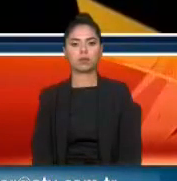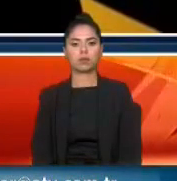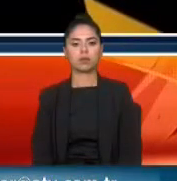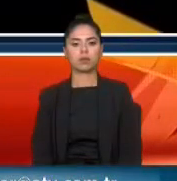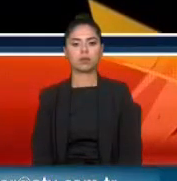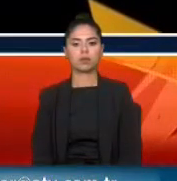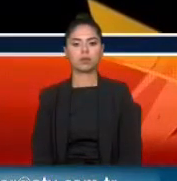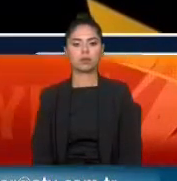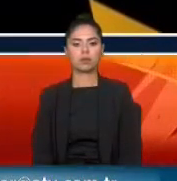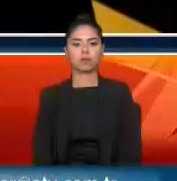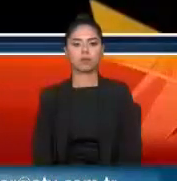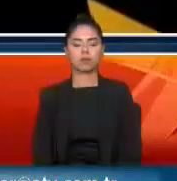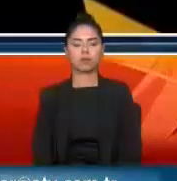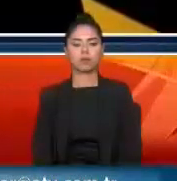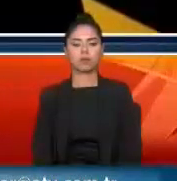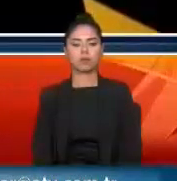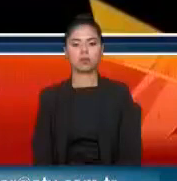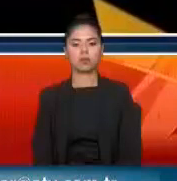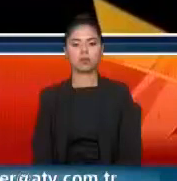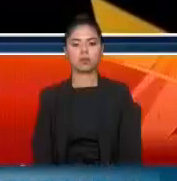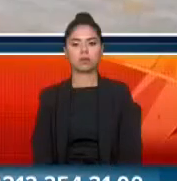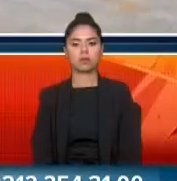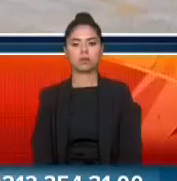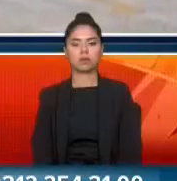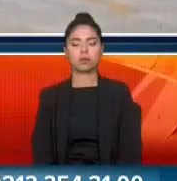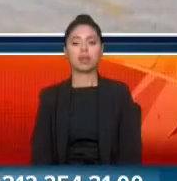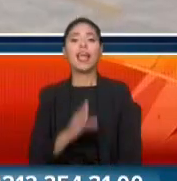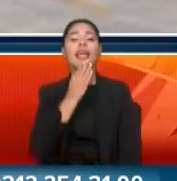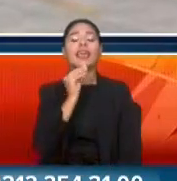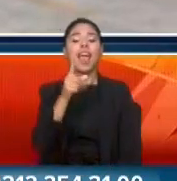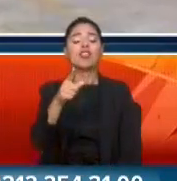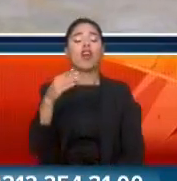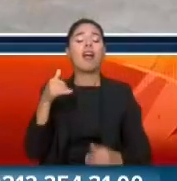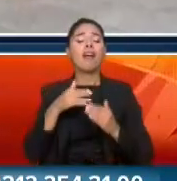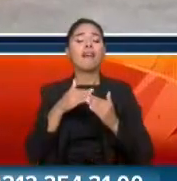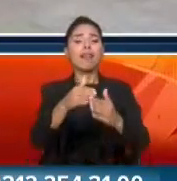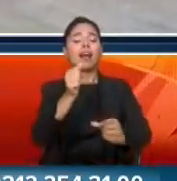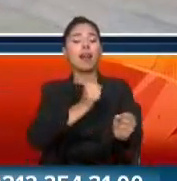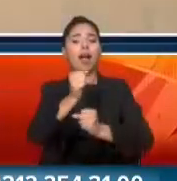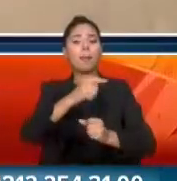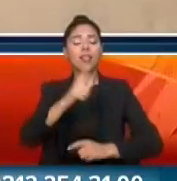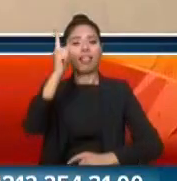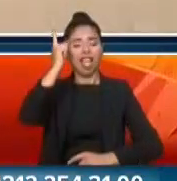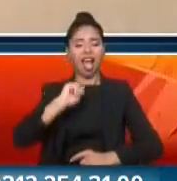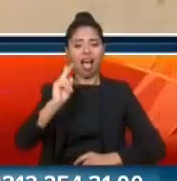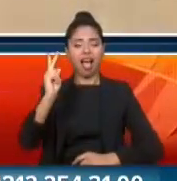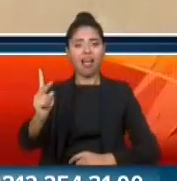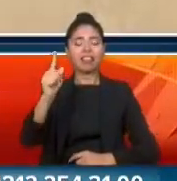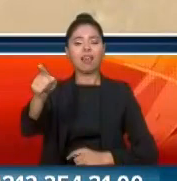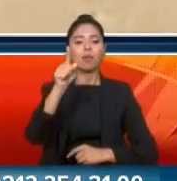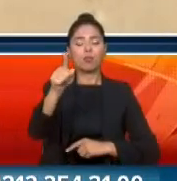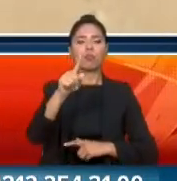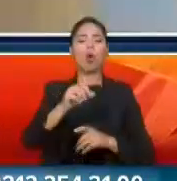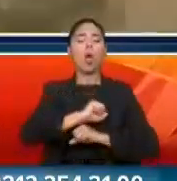Çalışan bir gemiye geçmem için bütün herkes seferber oldu. Genç kaptan adayı yeni gemiye geçtikten günler sonra Beyrut'taki